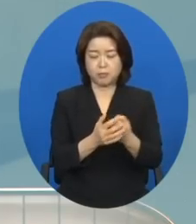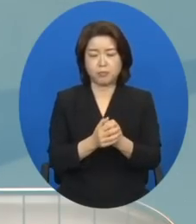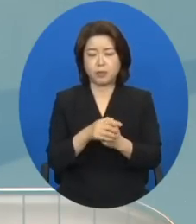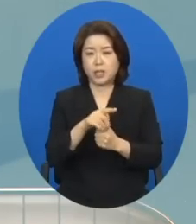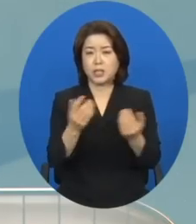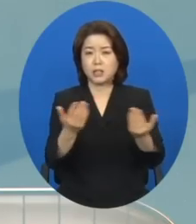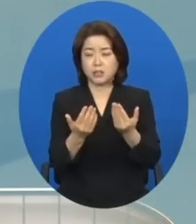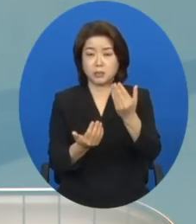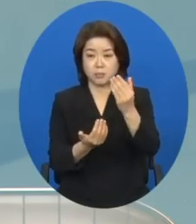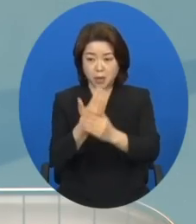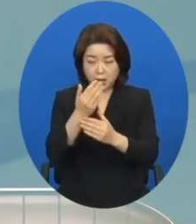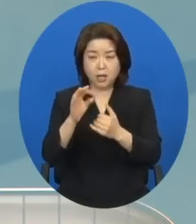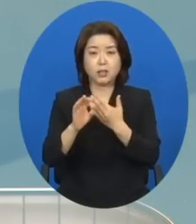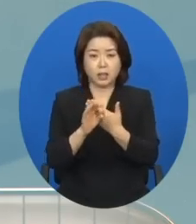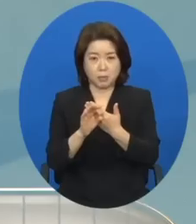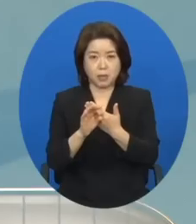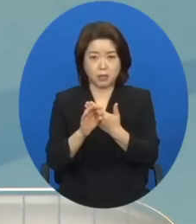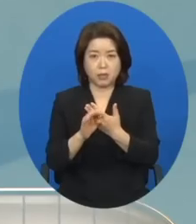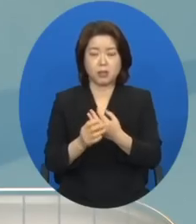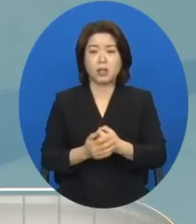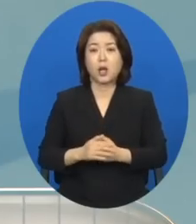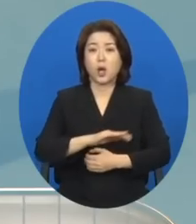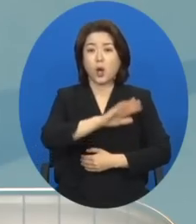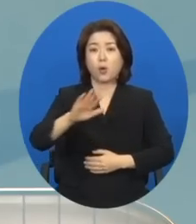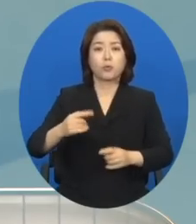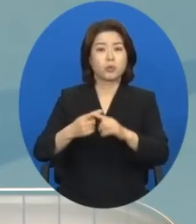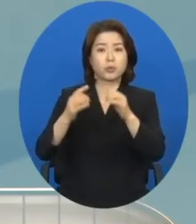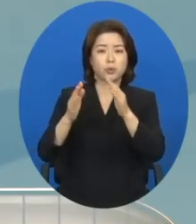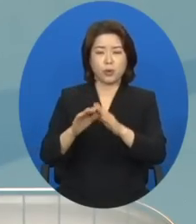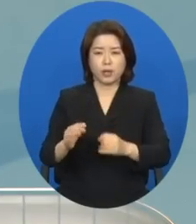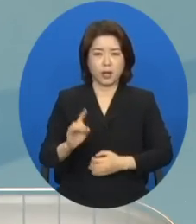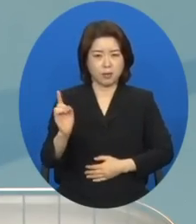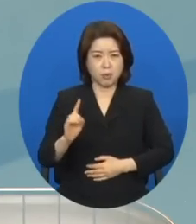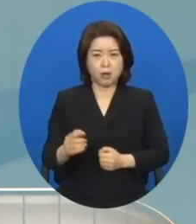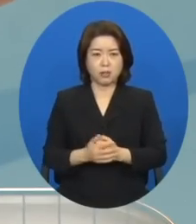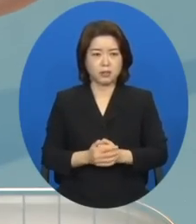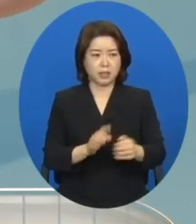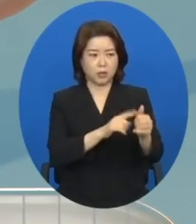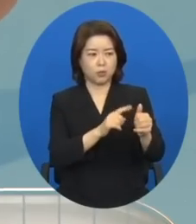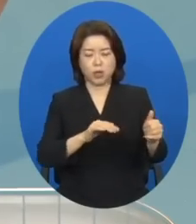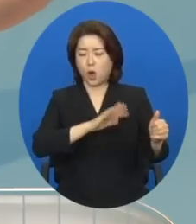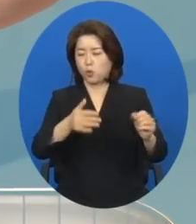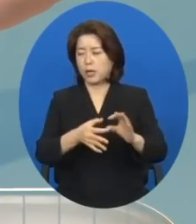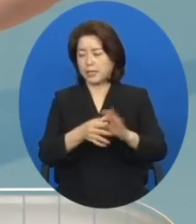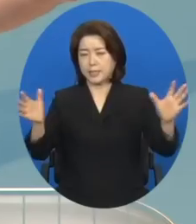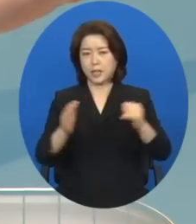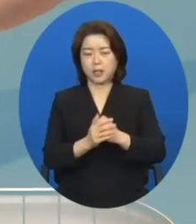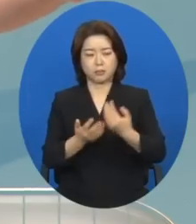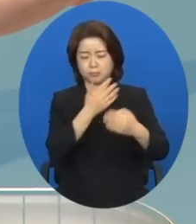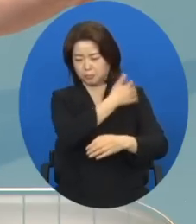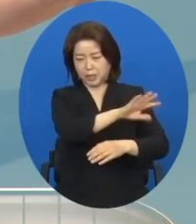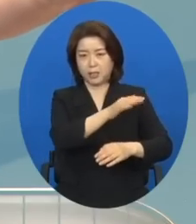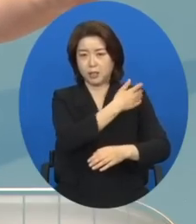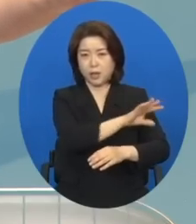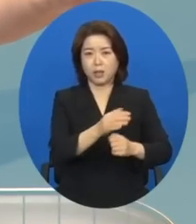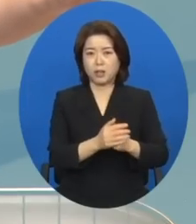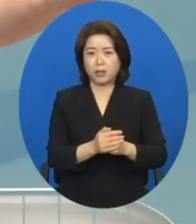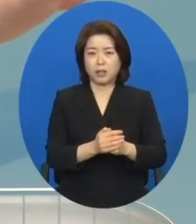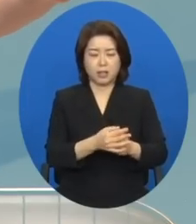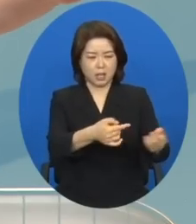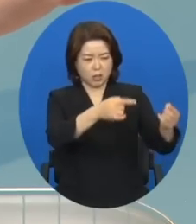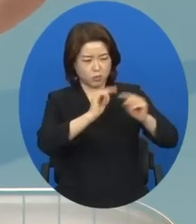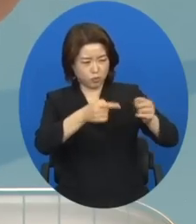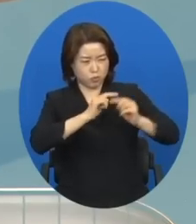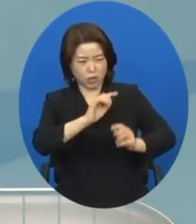사건이 지금 벌어졌다면 우리 교회가 아유, 그는 우리랑 상관없는 성도입니다. 아유, 출석한